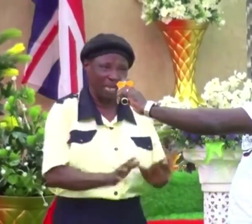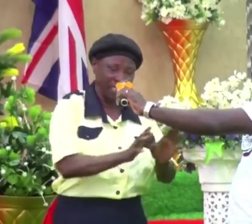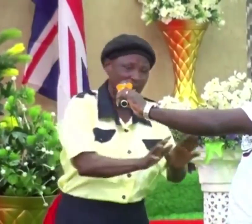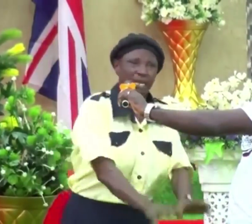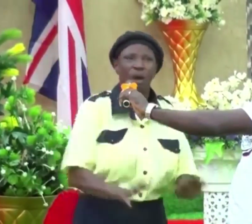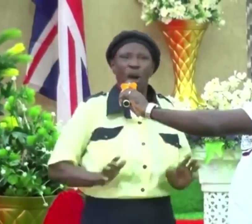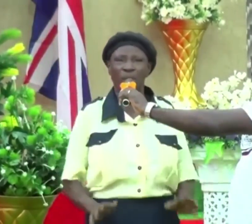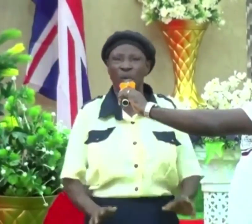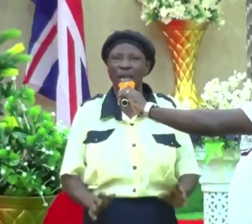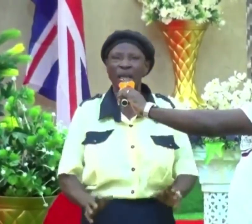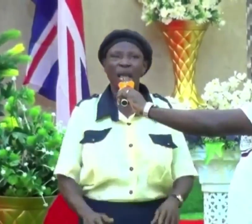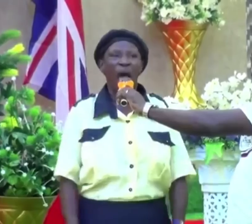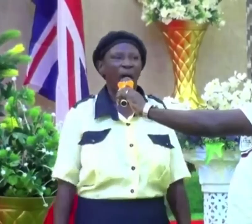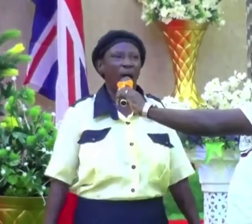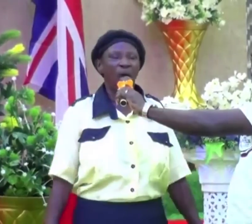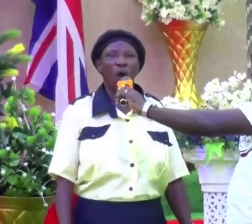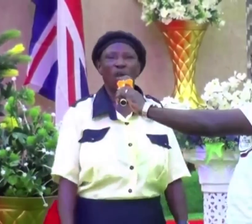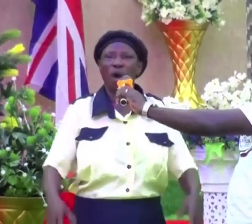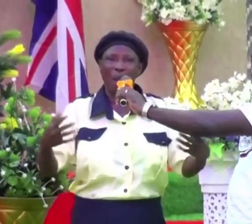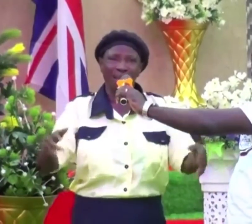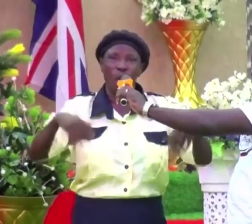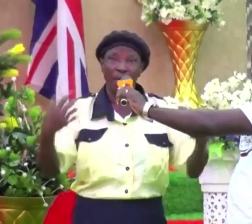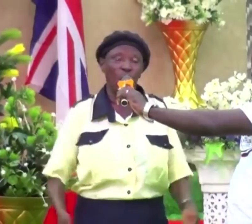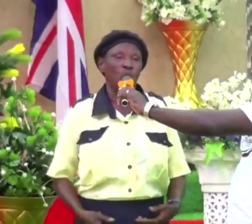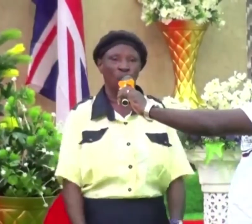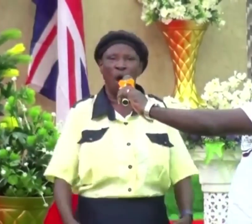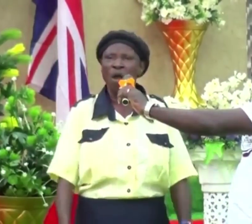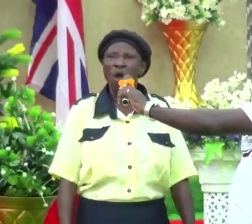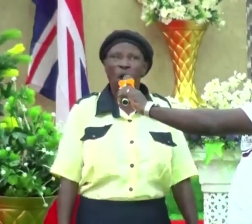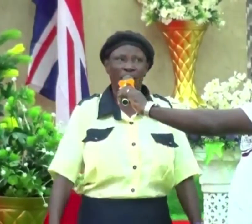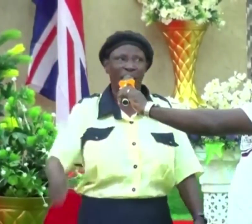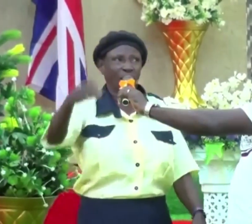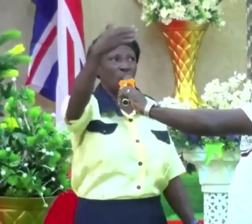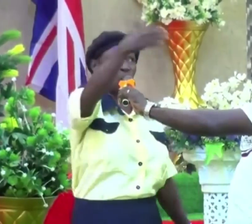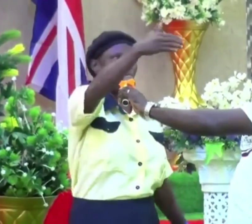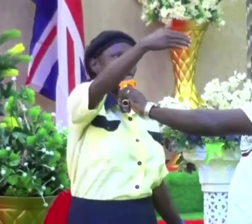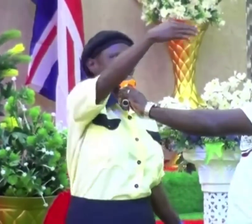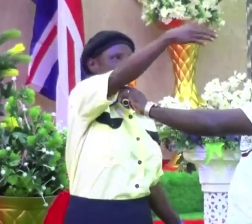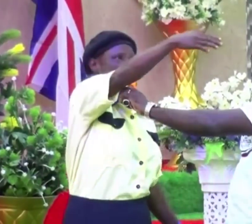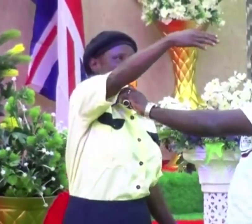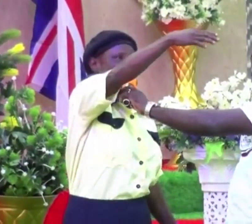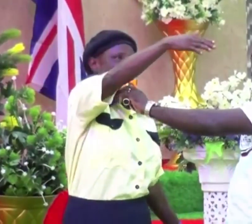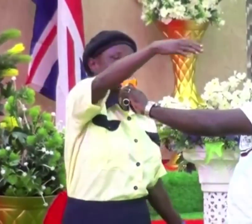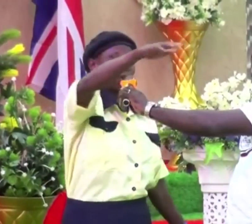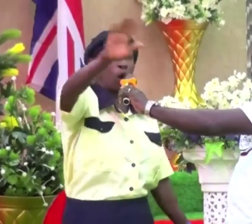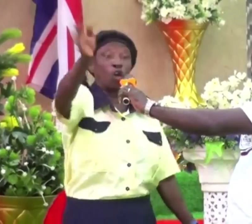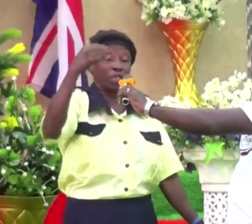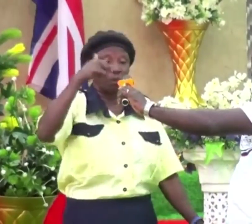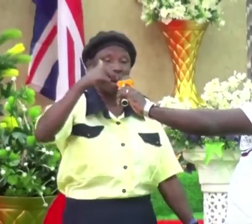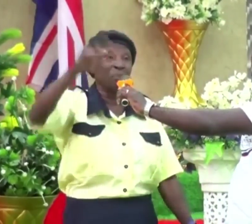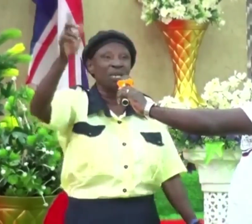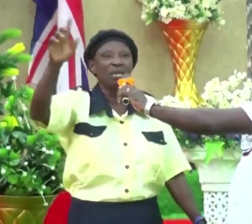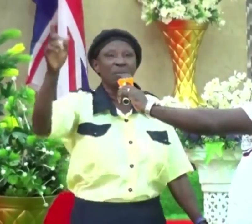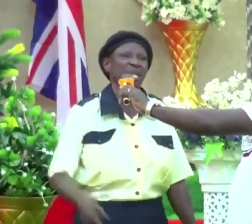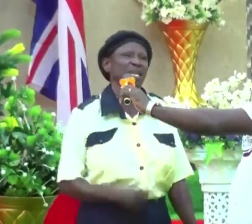tiẹ̀ méjì náà wà náà lé. Ó lóun pariwo ó ní wọn ò gbọ́ ó nígbà tó ń wo ilẹ̀kùn onírin ẹnu ọ̀nà ó ló ti